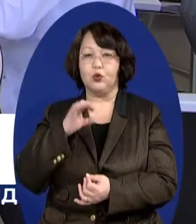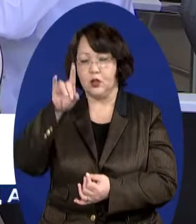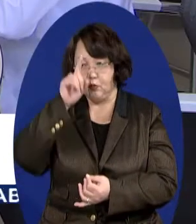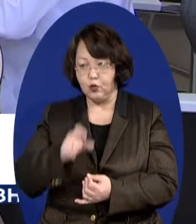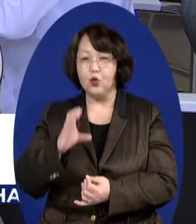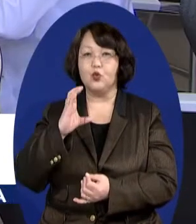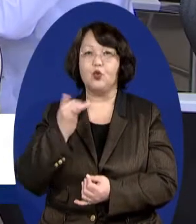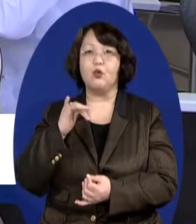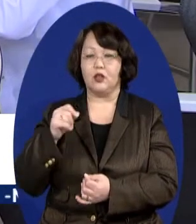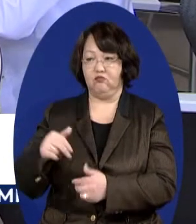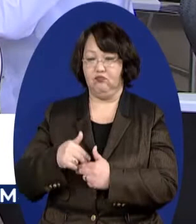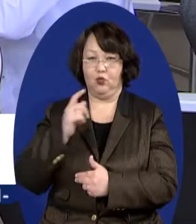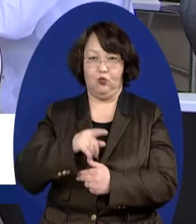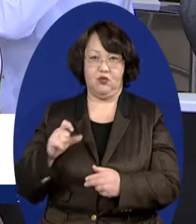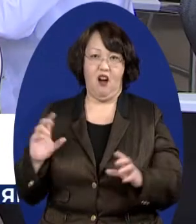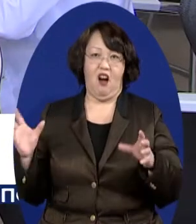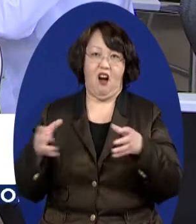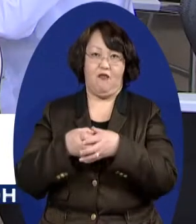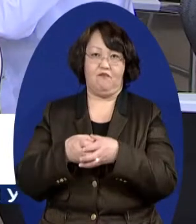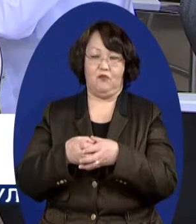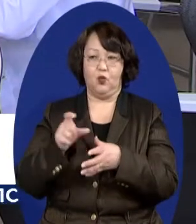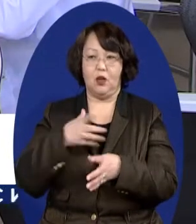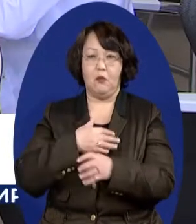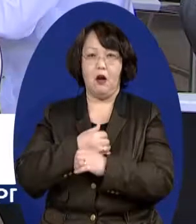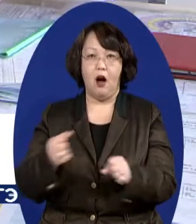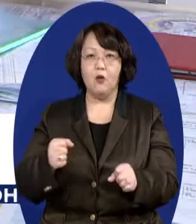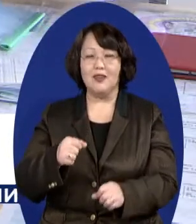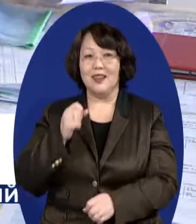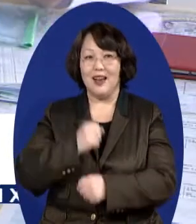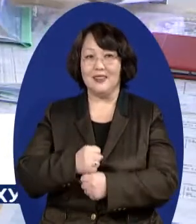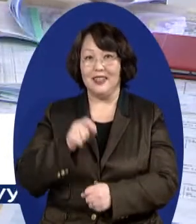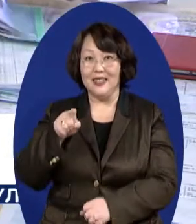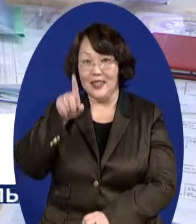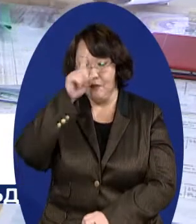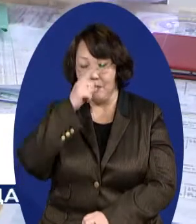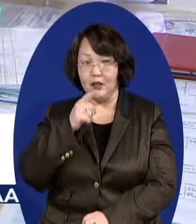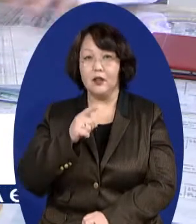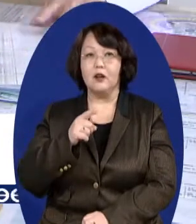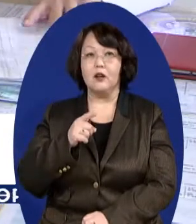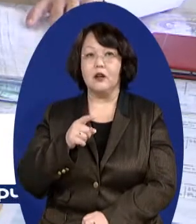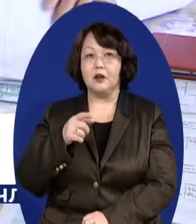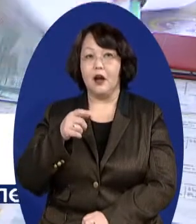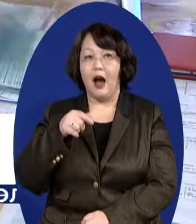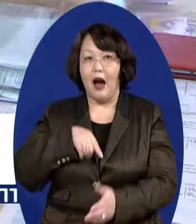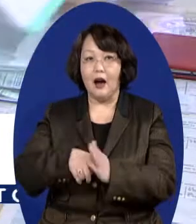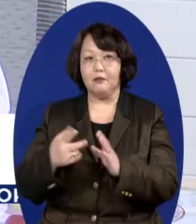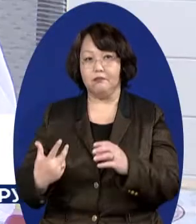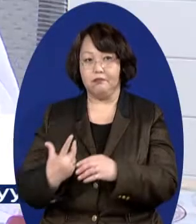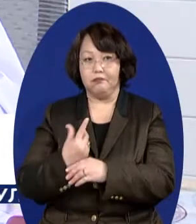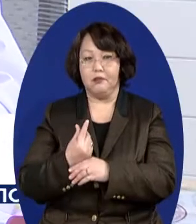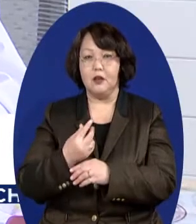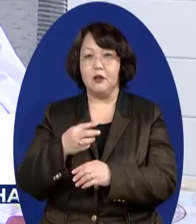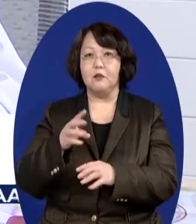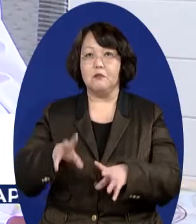байна. Мөнгө эмч ажил амьдралын гараага их хүүхдийн эрүүл мэндийн үндэсний төвөөс мэдээгүй зүйлтийн эмчээр эхлүүлжээ. Тэрээр